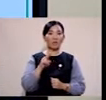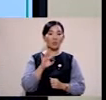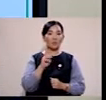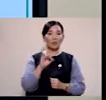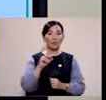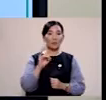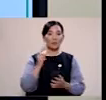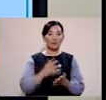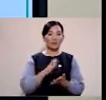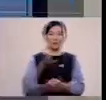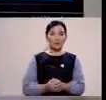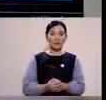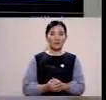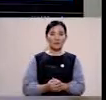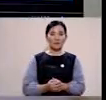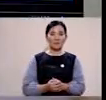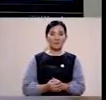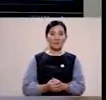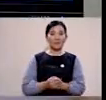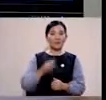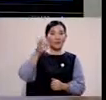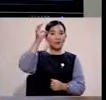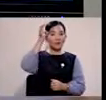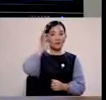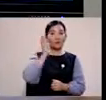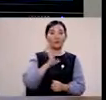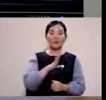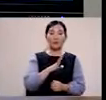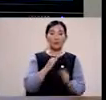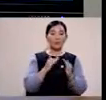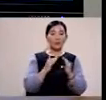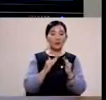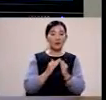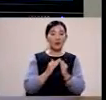markazi, sanoat. Yodingizda